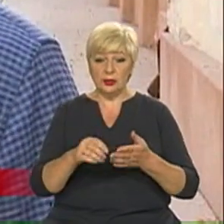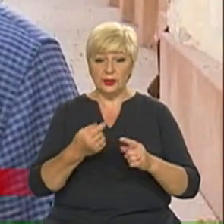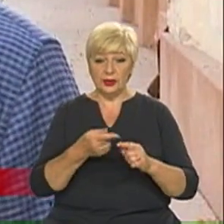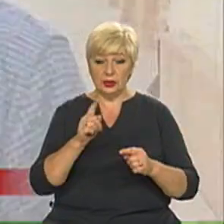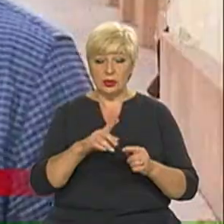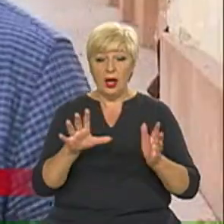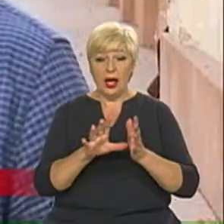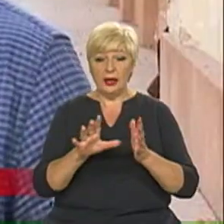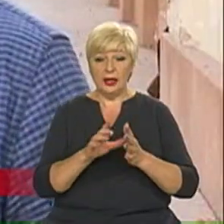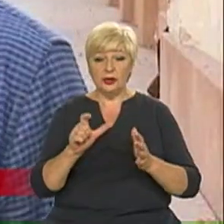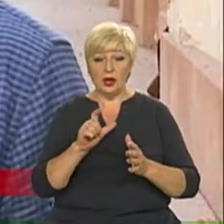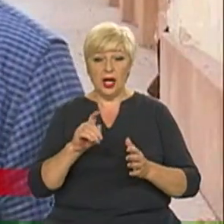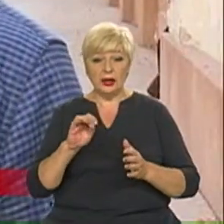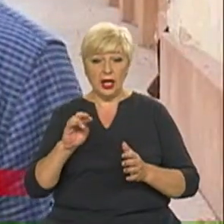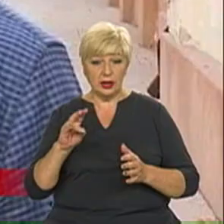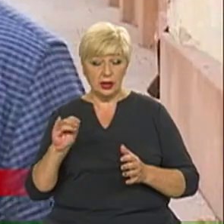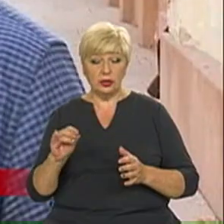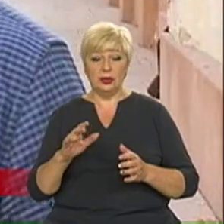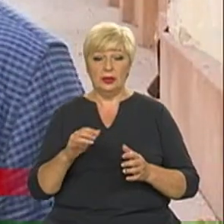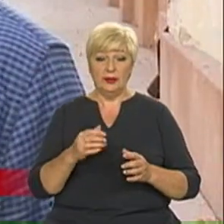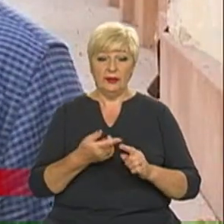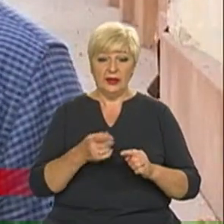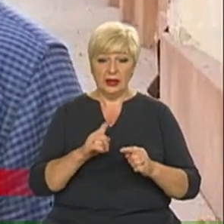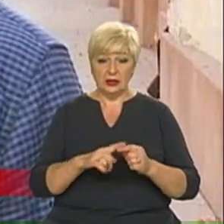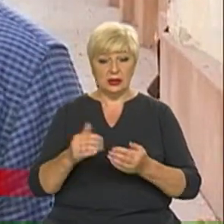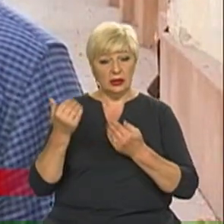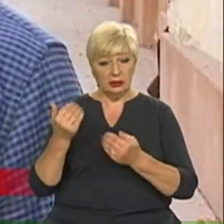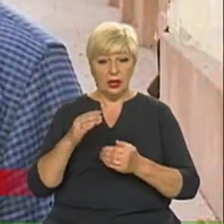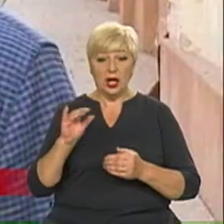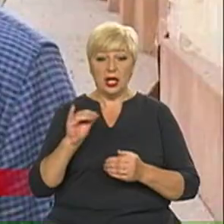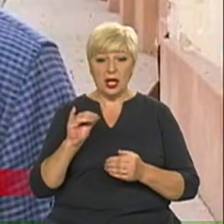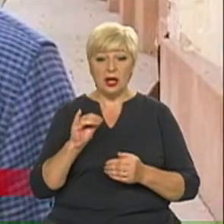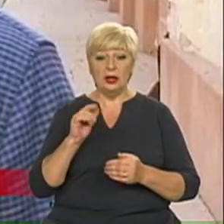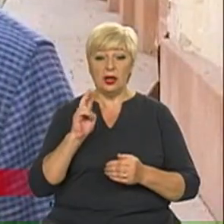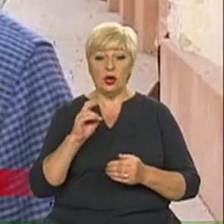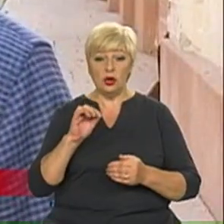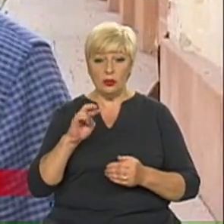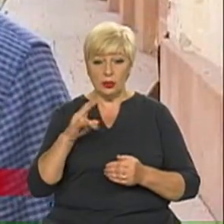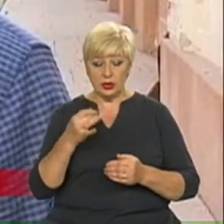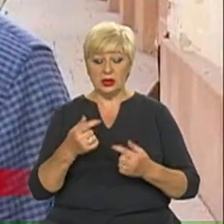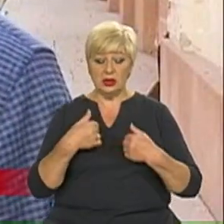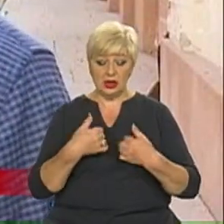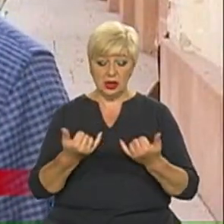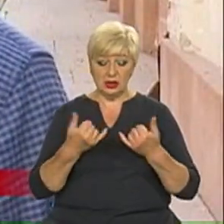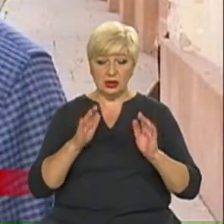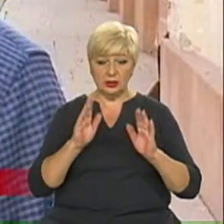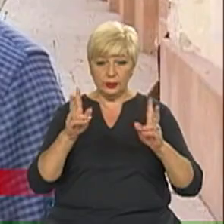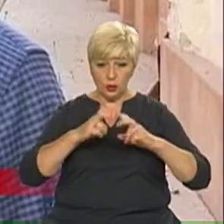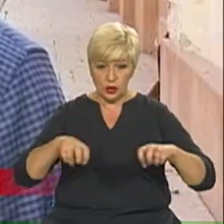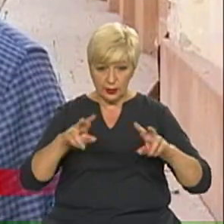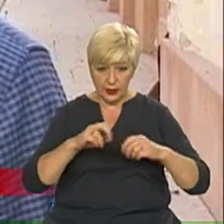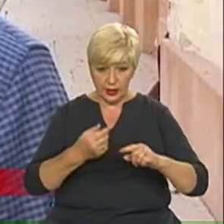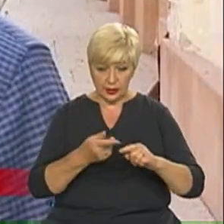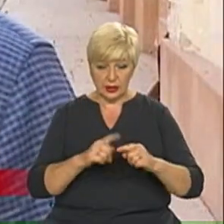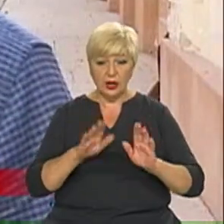цю електроенергію. Група «Приват» це відноситься до Ігоря Коломойського. Я зараз буду з цим розбиратися і буду